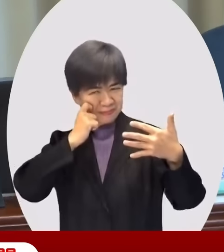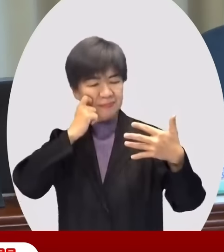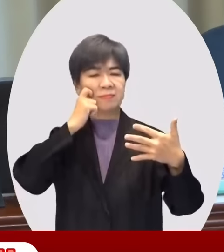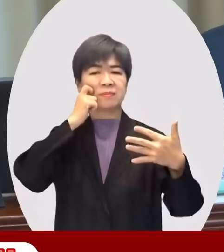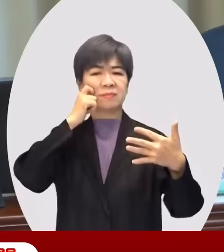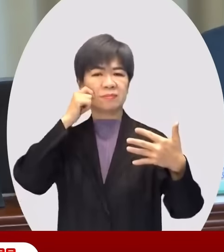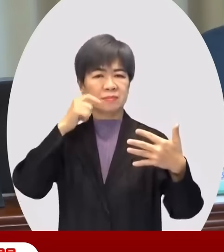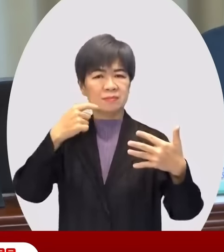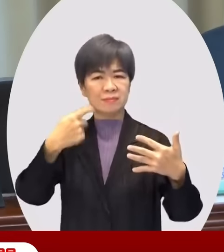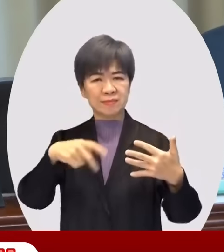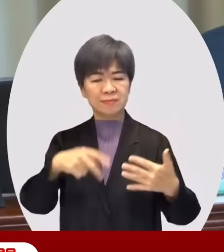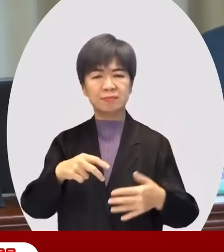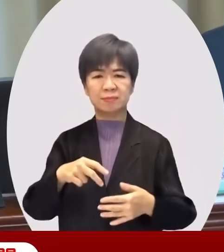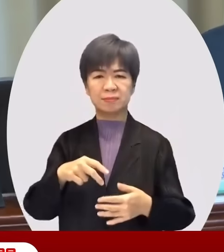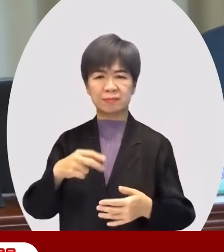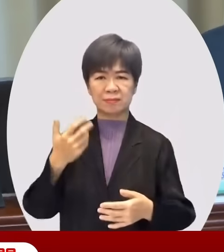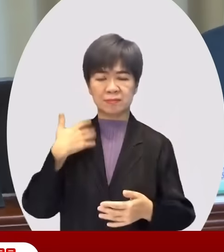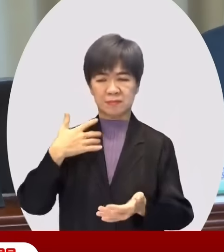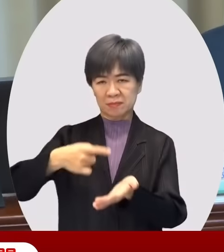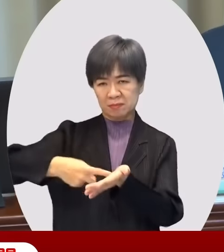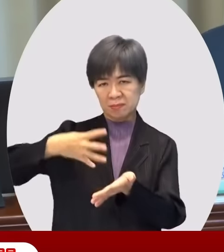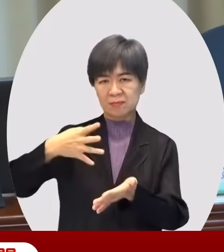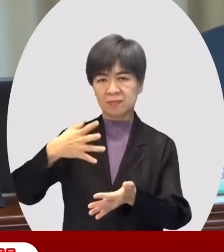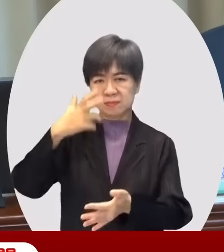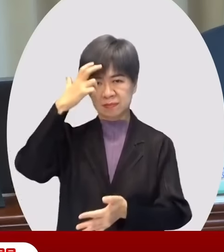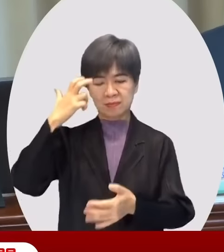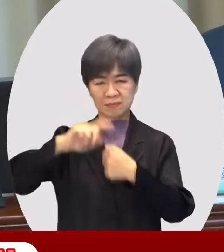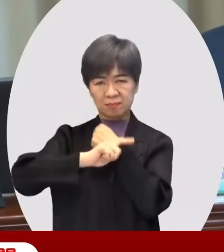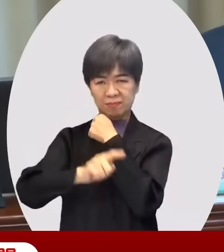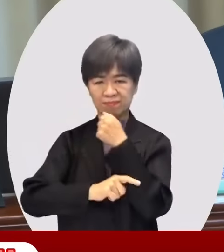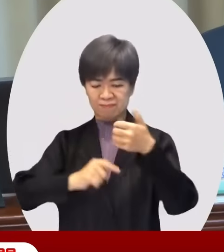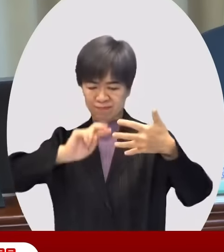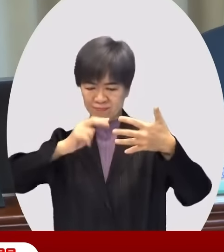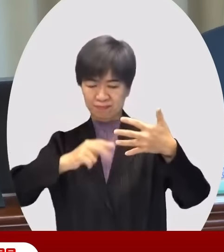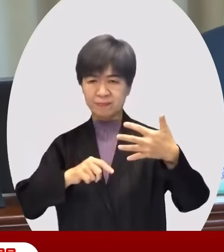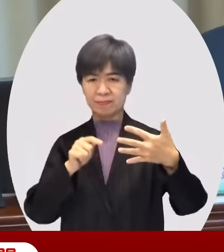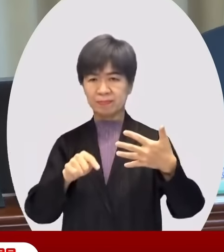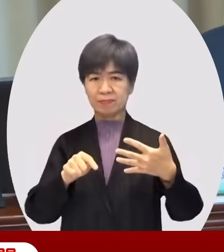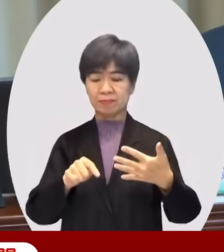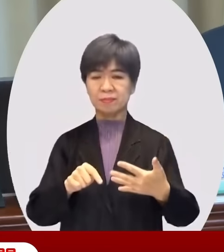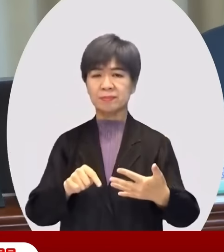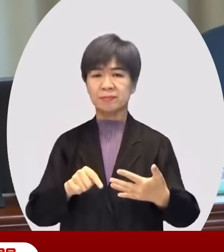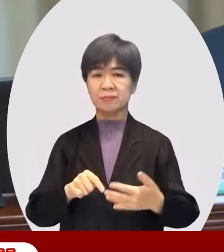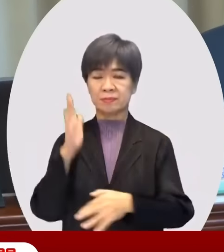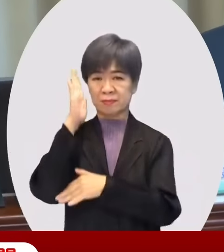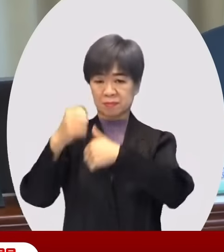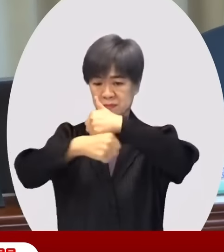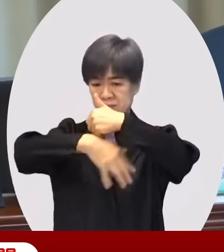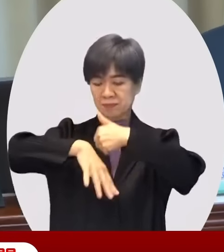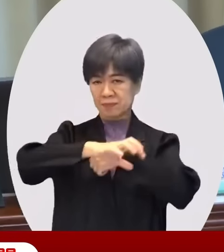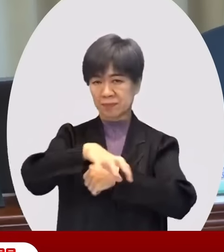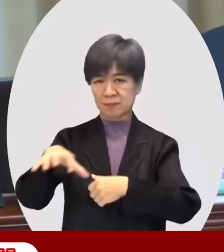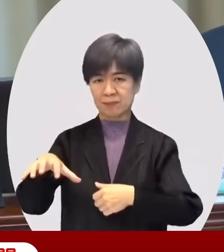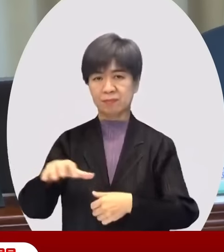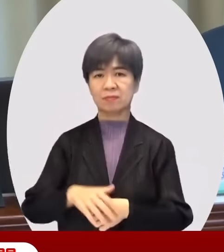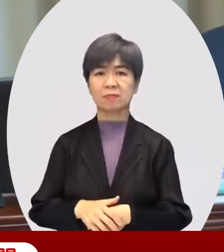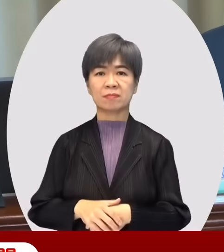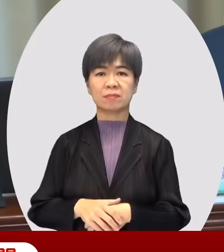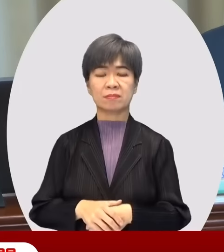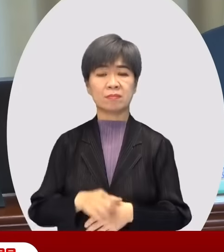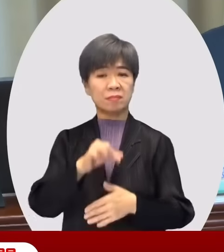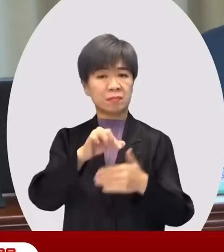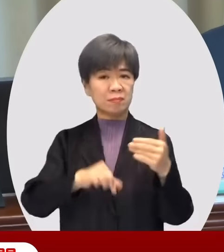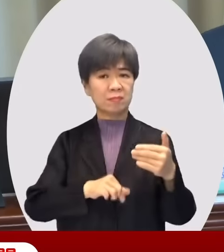情况底下，以及在经过我们几次的这个宪法的修改，许多宪法机关之间的宪法规